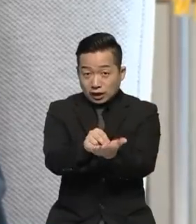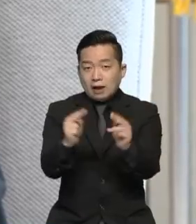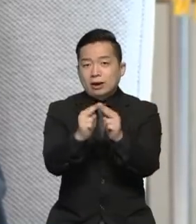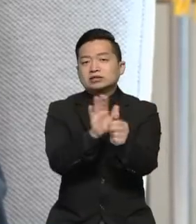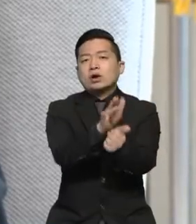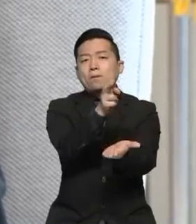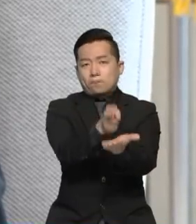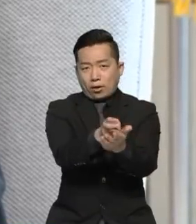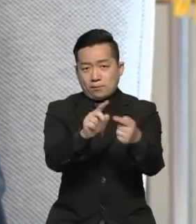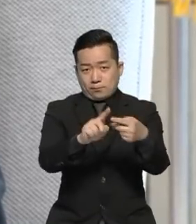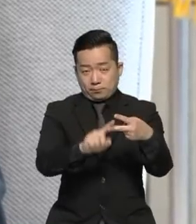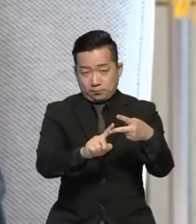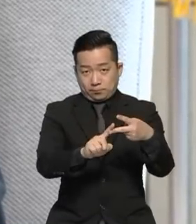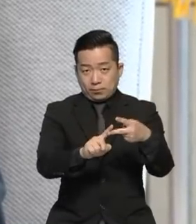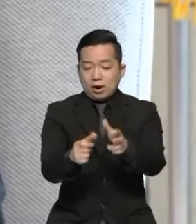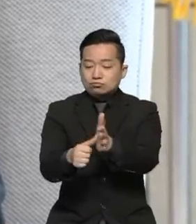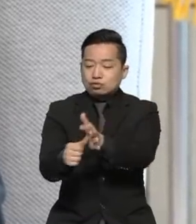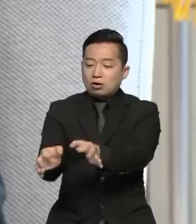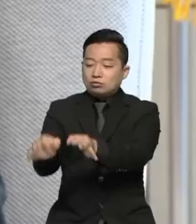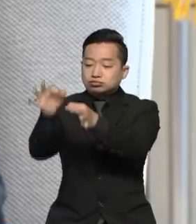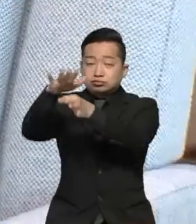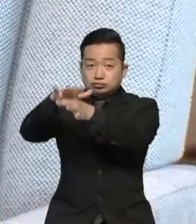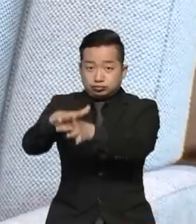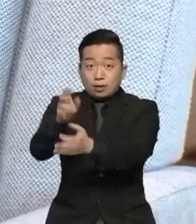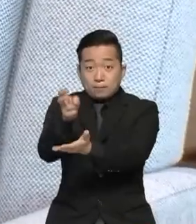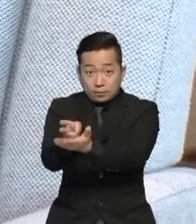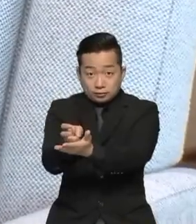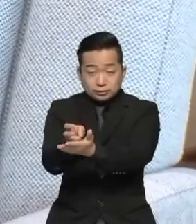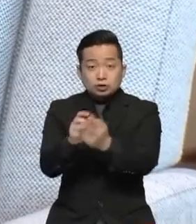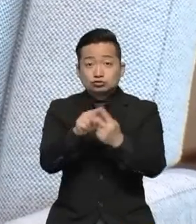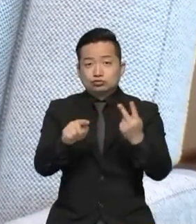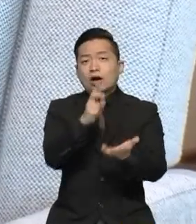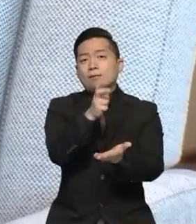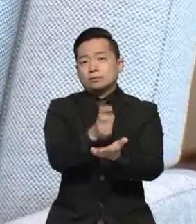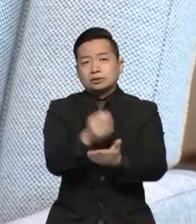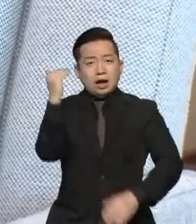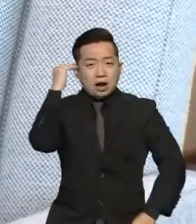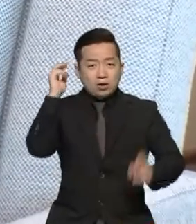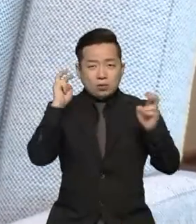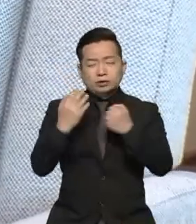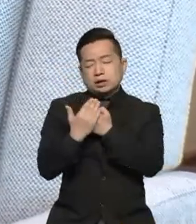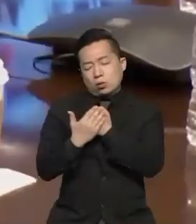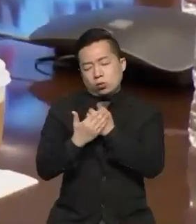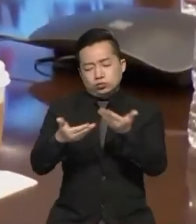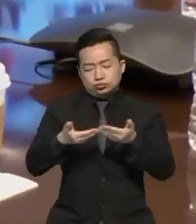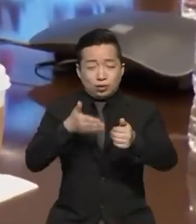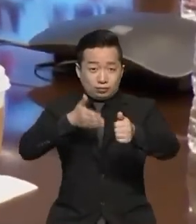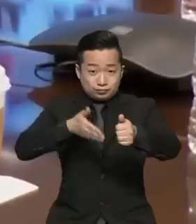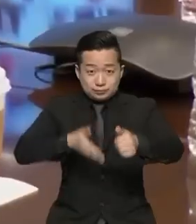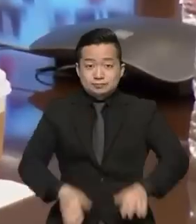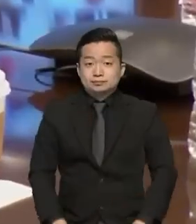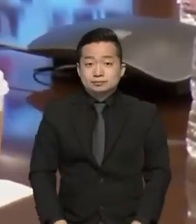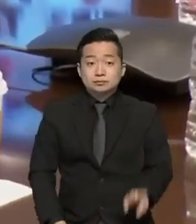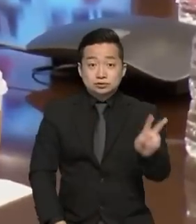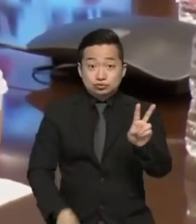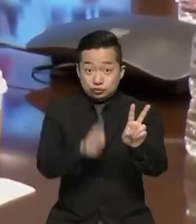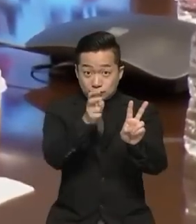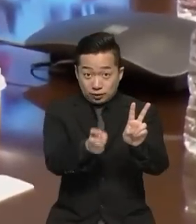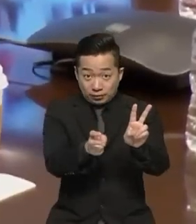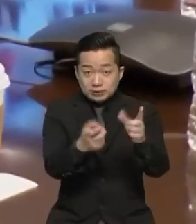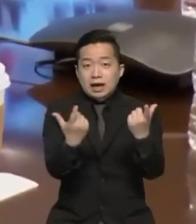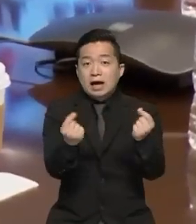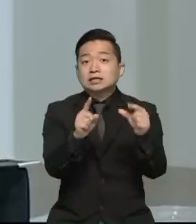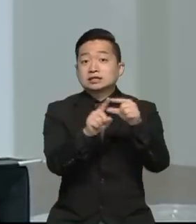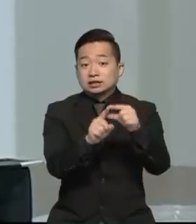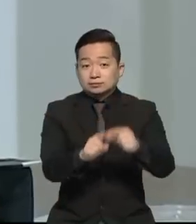지원법과 인플레이션 감축법 처리 과정에서 한국 기업에 대한 배려를 당부했습니다. 두 법안의 공통